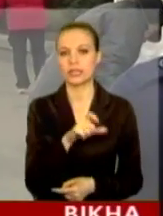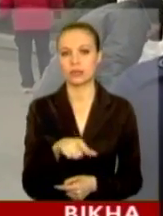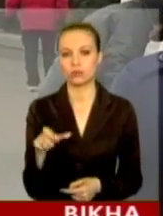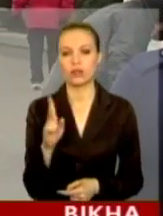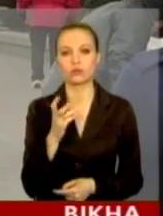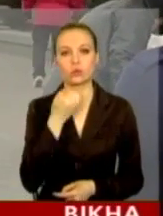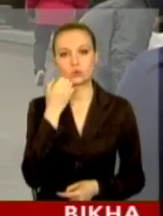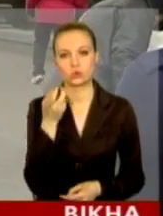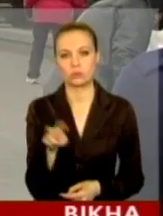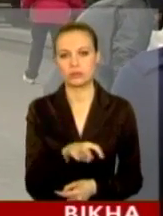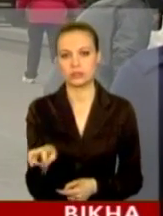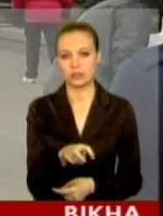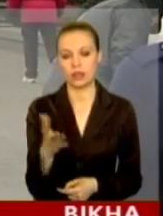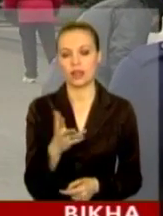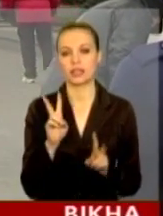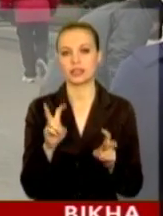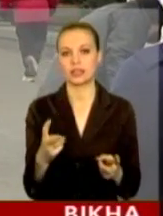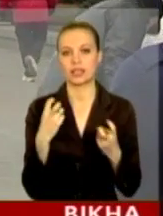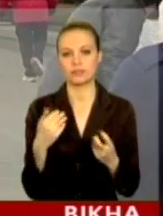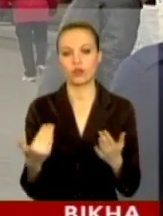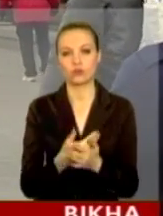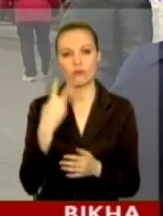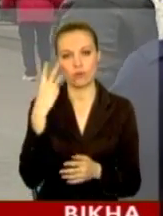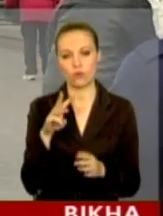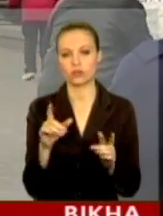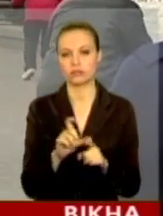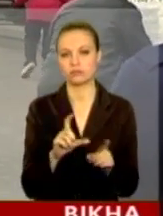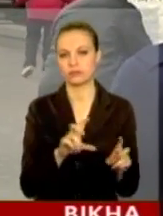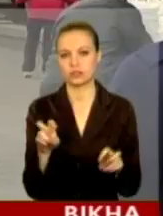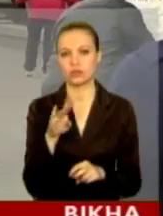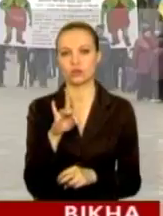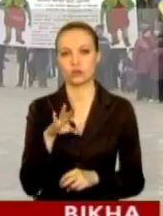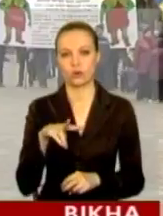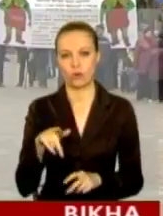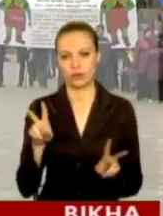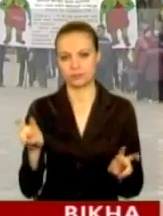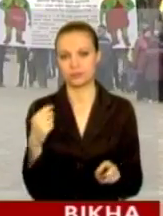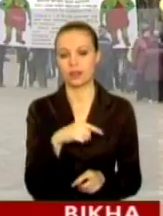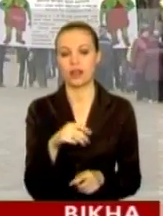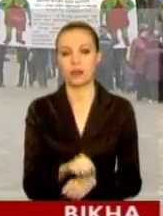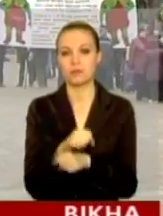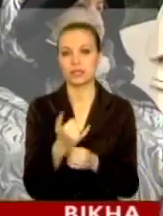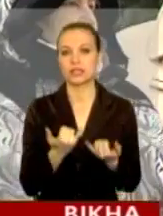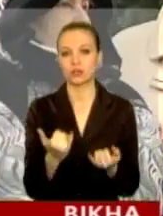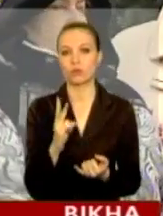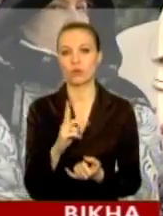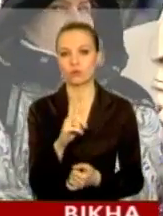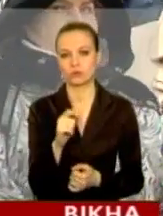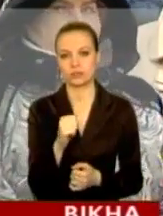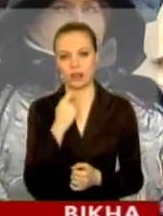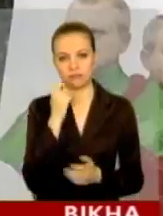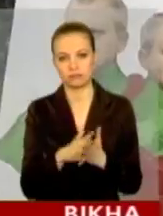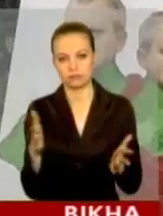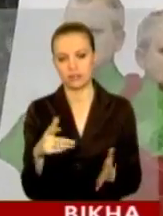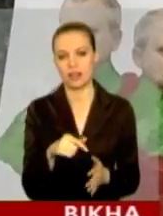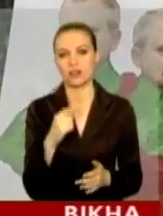сумісників яких до того ж називають новомодним інтернеттерміном тролі мітинг для тих кому за із кольоровими